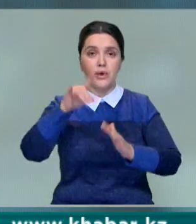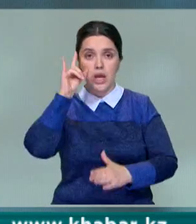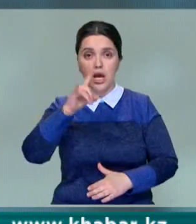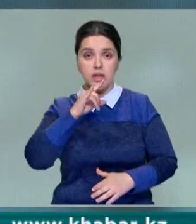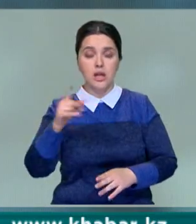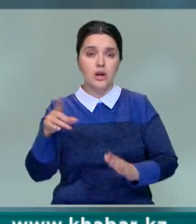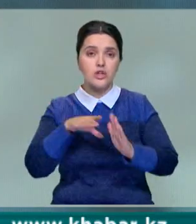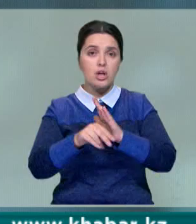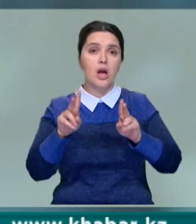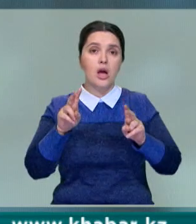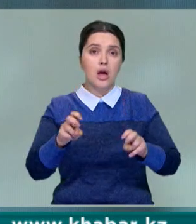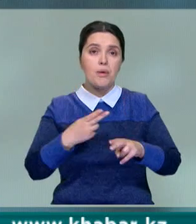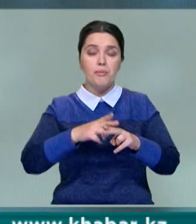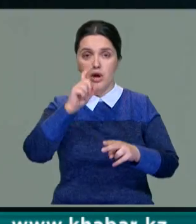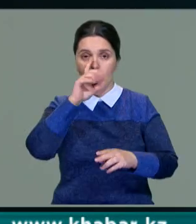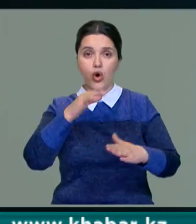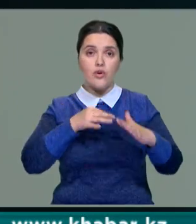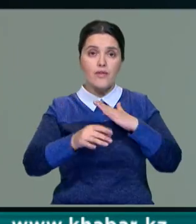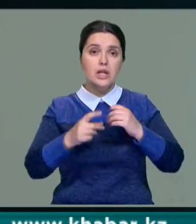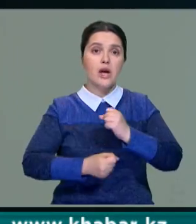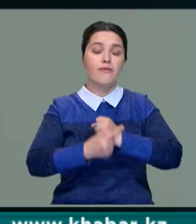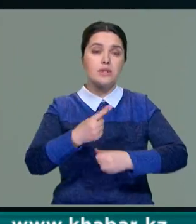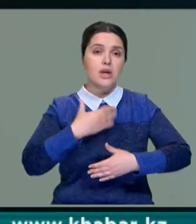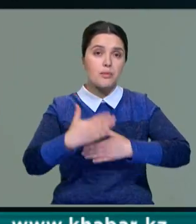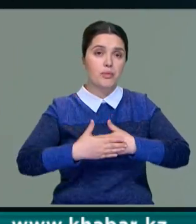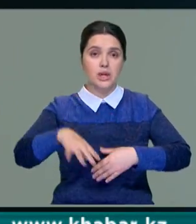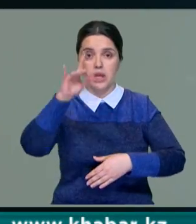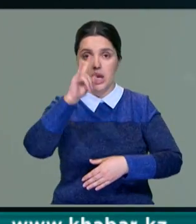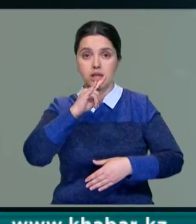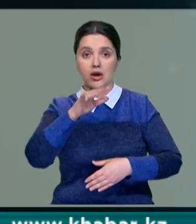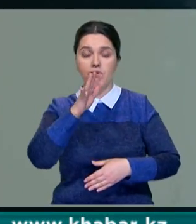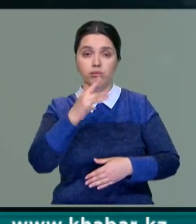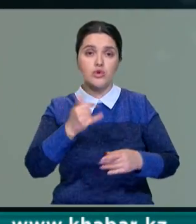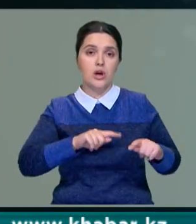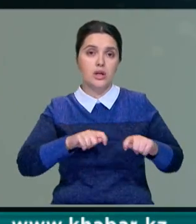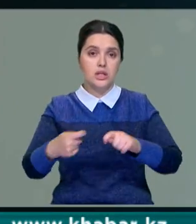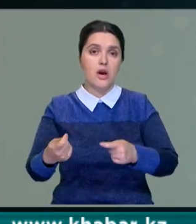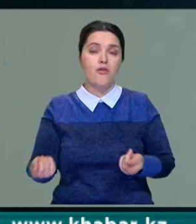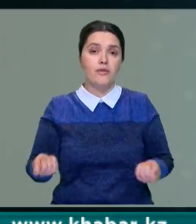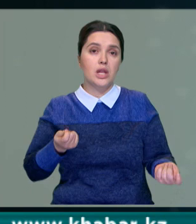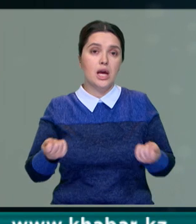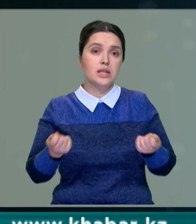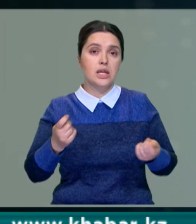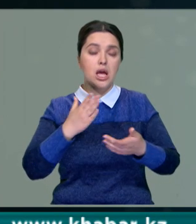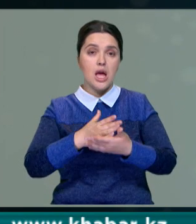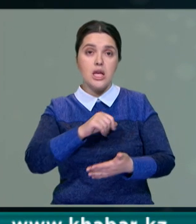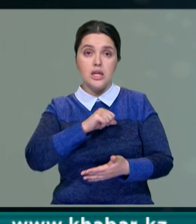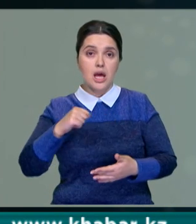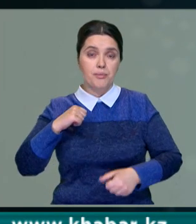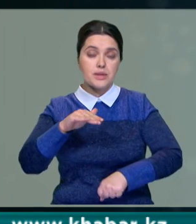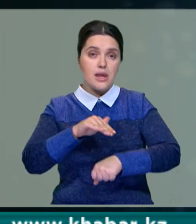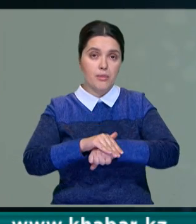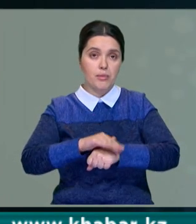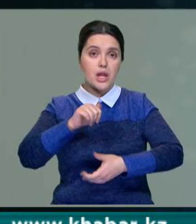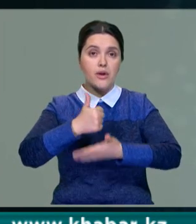это, цитата, «хороший ответ на вызовы, стоящие перед страной в период текущего транзита власти». Как заметил сам